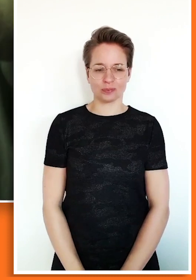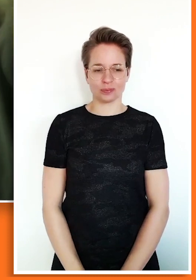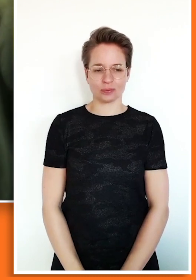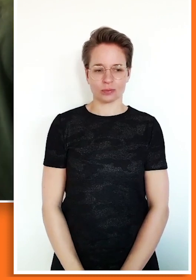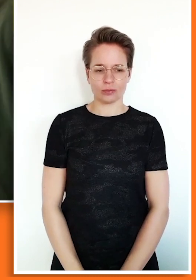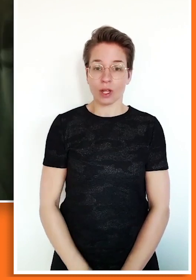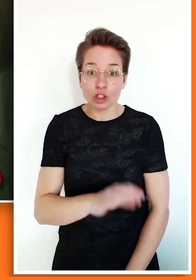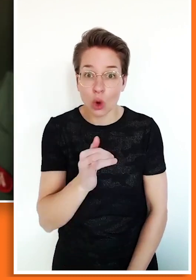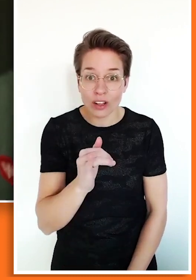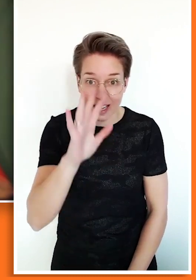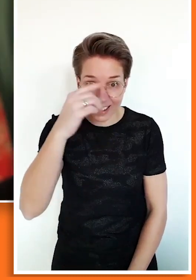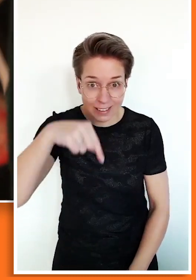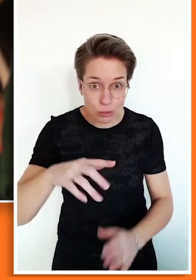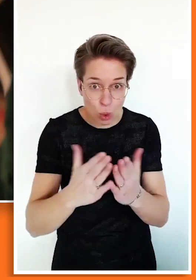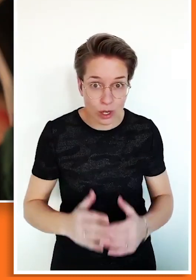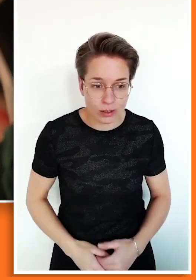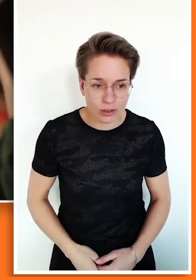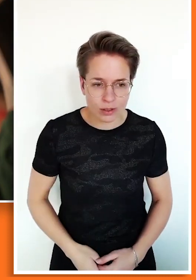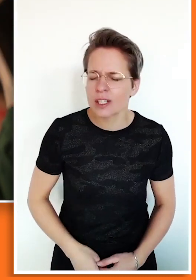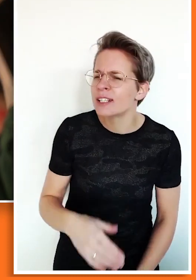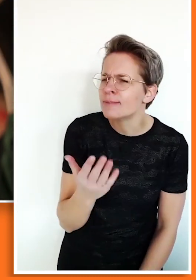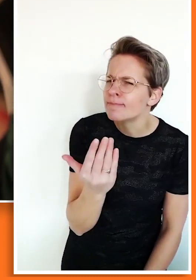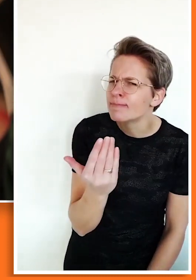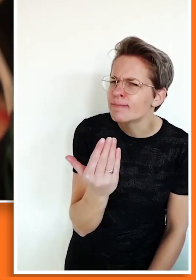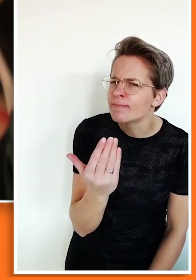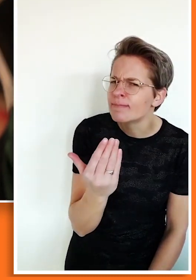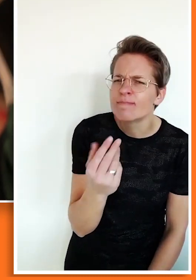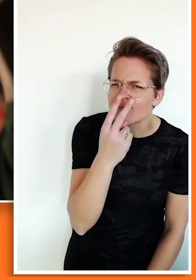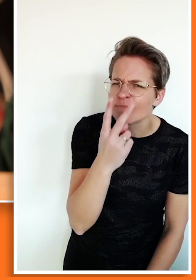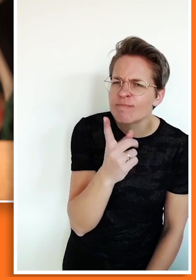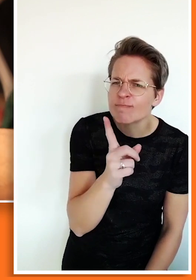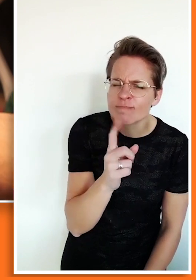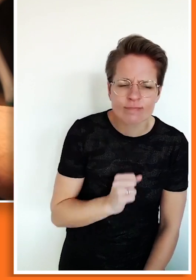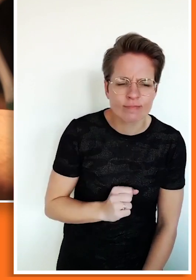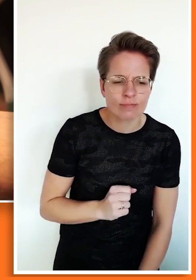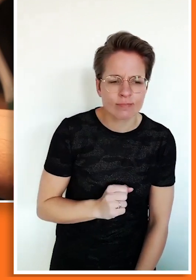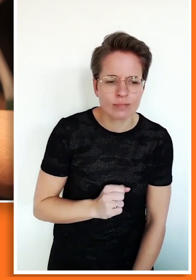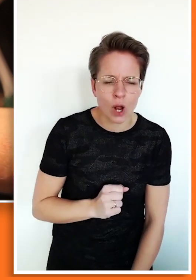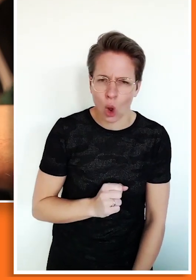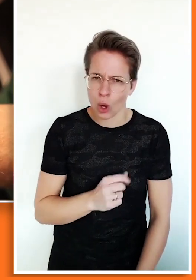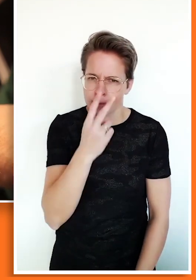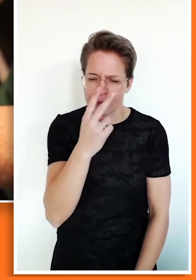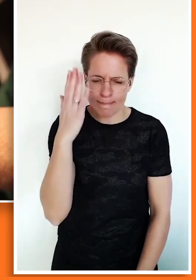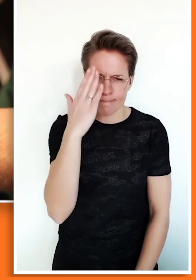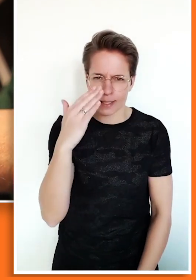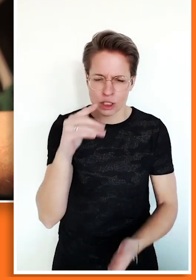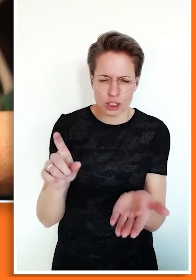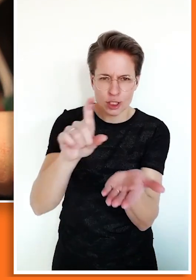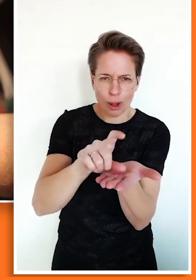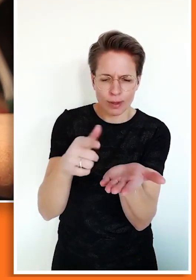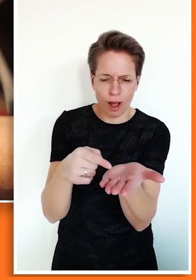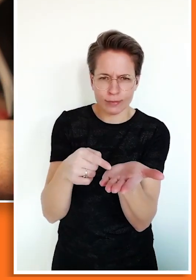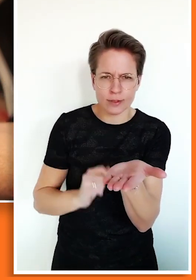Joram, ken je deze? Nou, laat eens kijken wat je hebt. Oh, een meisje in een